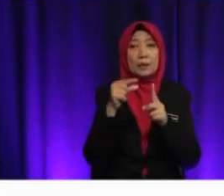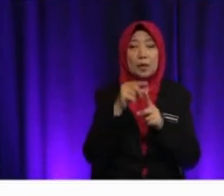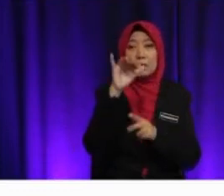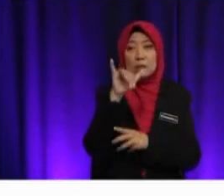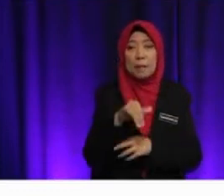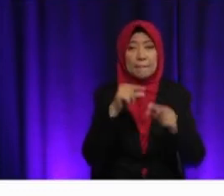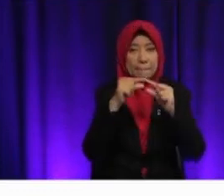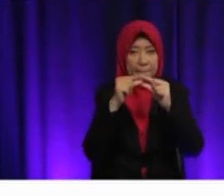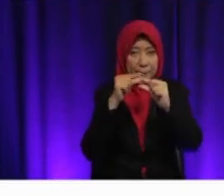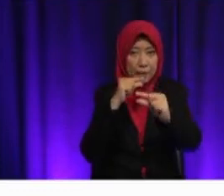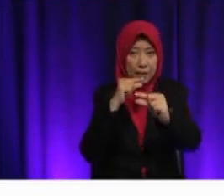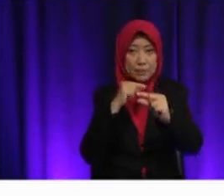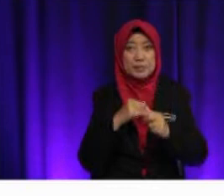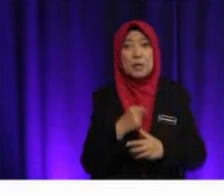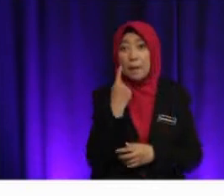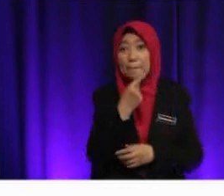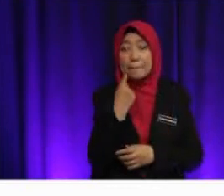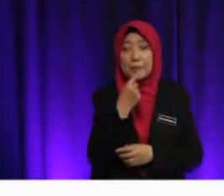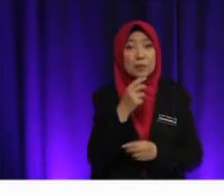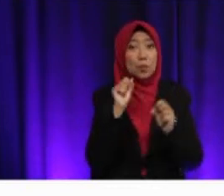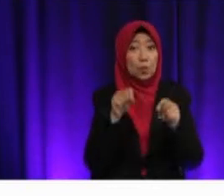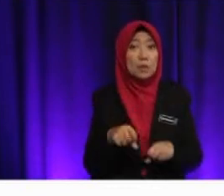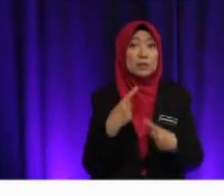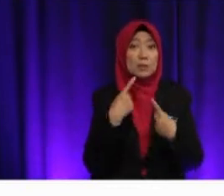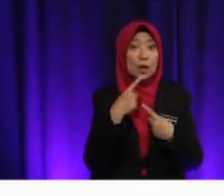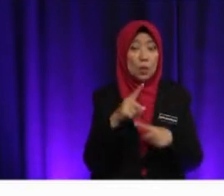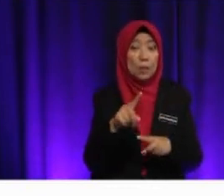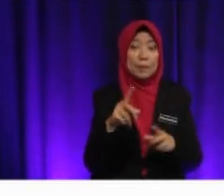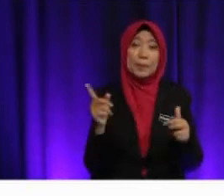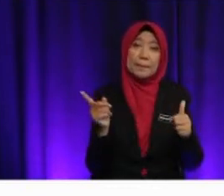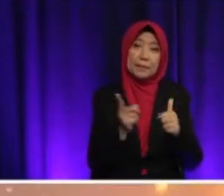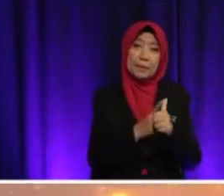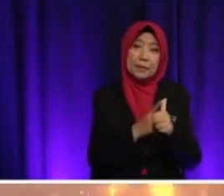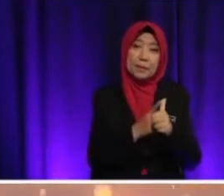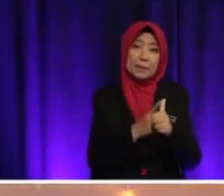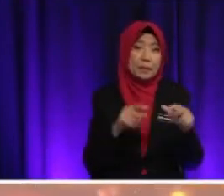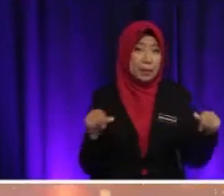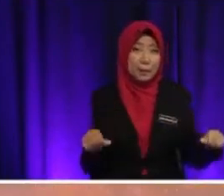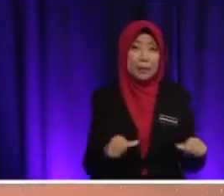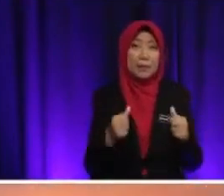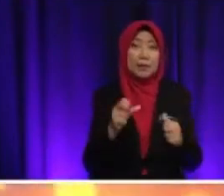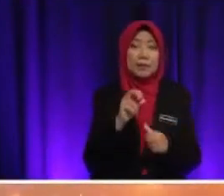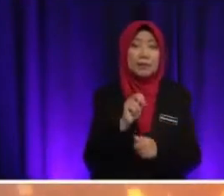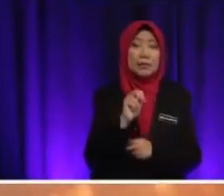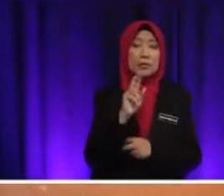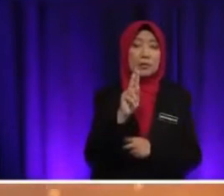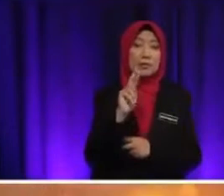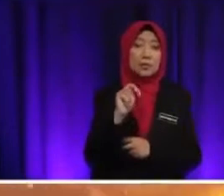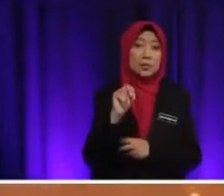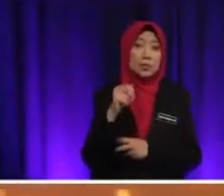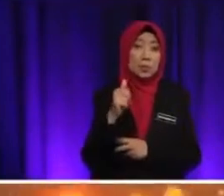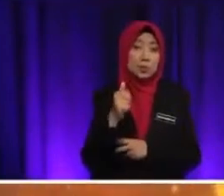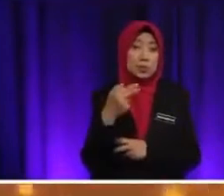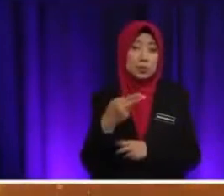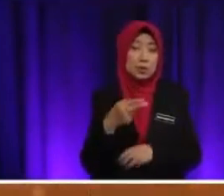bergaris. Siapa nak jawab? Yang pertama, kita beri pilihanlah. Amalan sunat, peraturan dan ketetapan Allah,